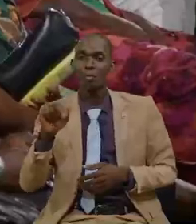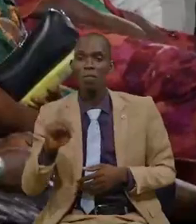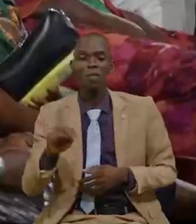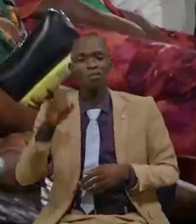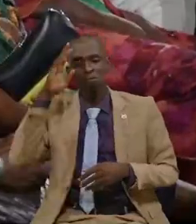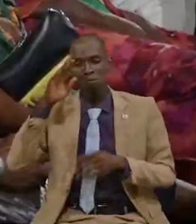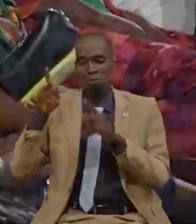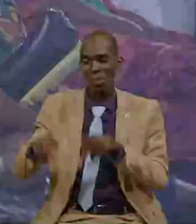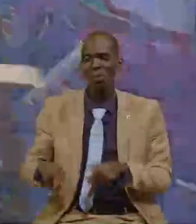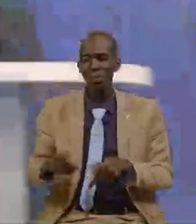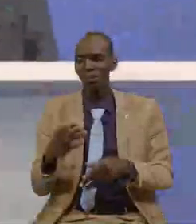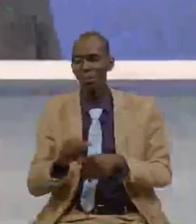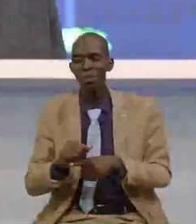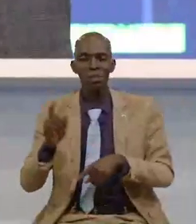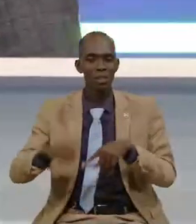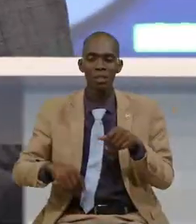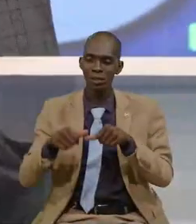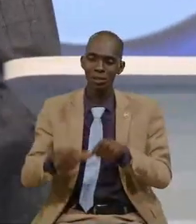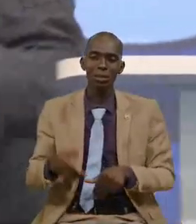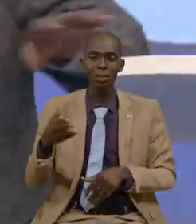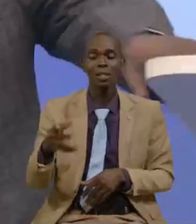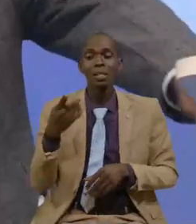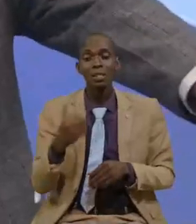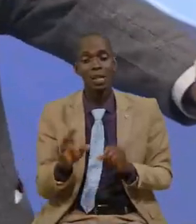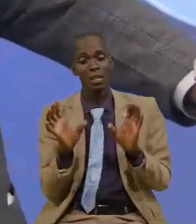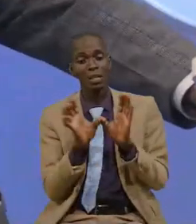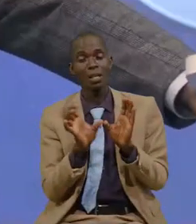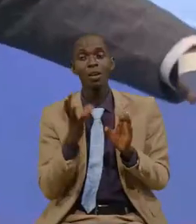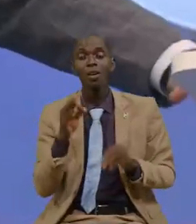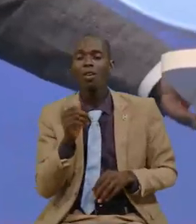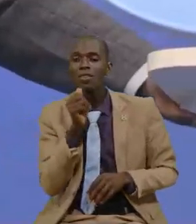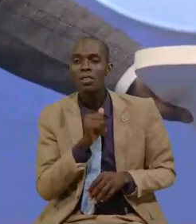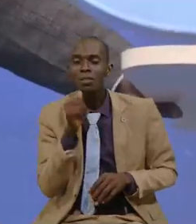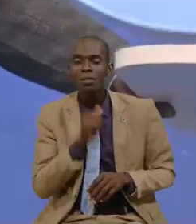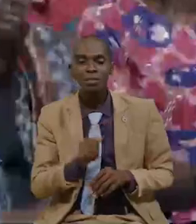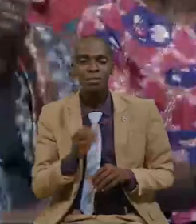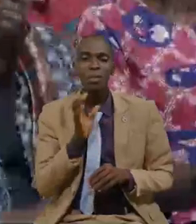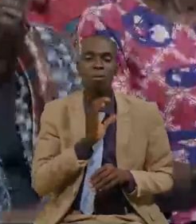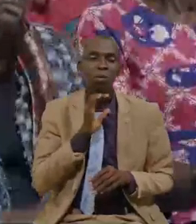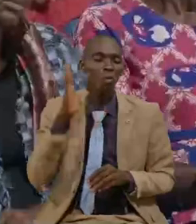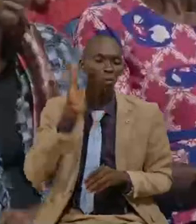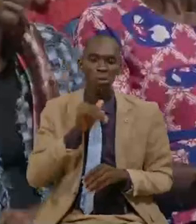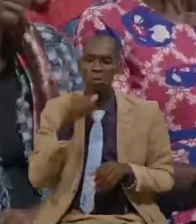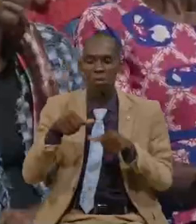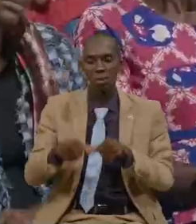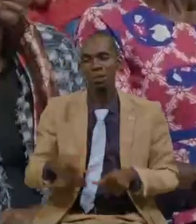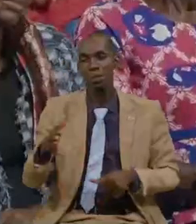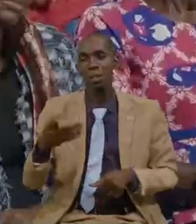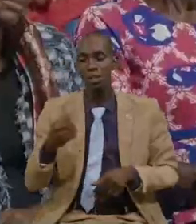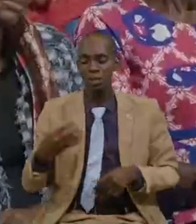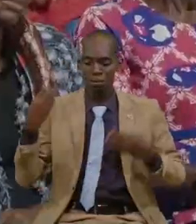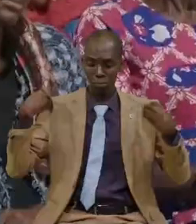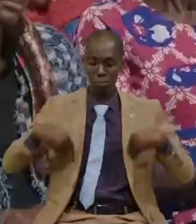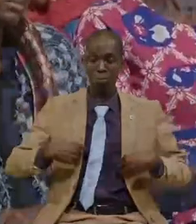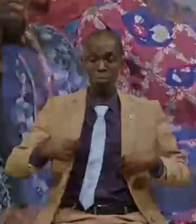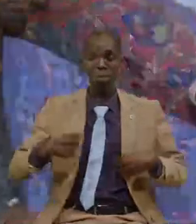les gris-gris ne resteront pas là-bas. Le certificat de la secte des sociétés secrètes ne resteront